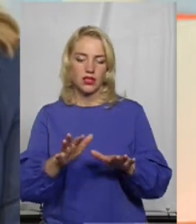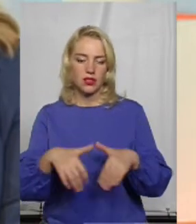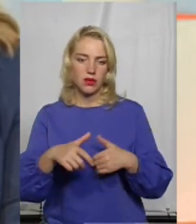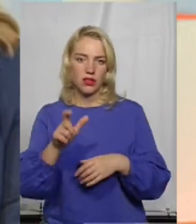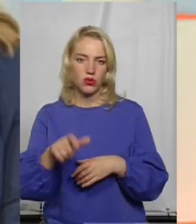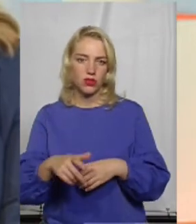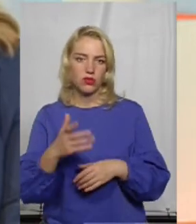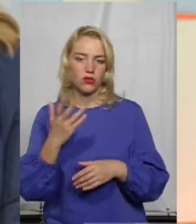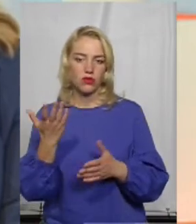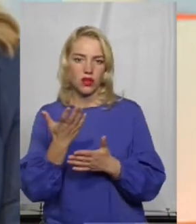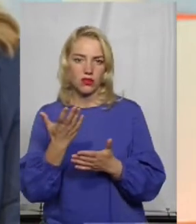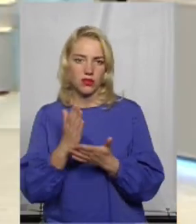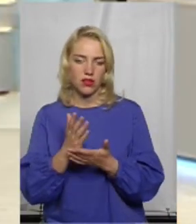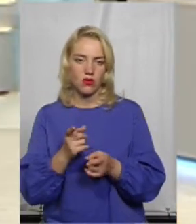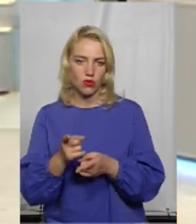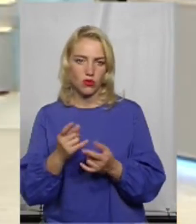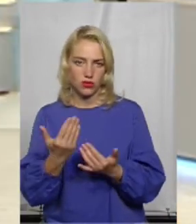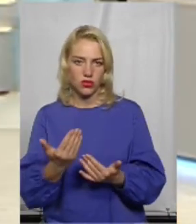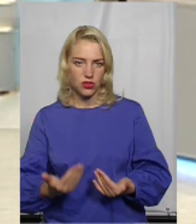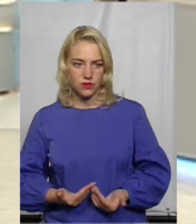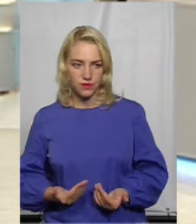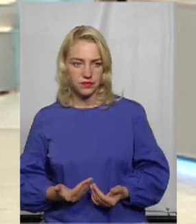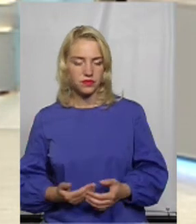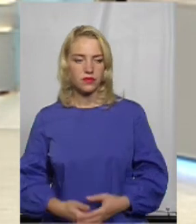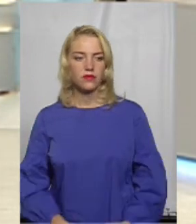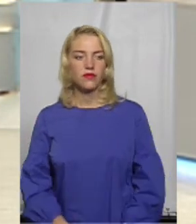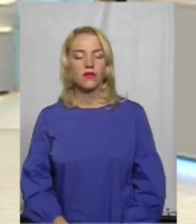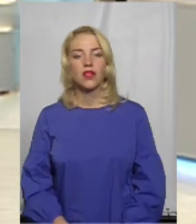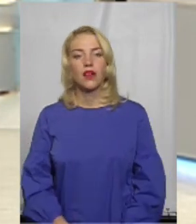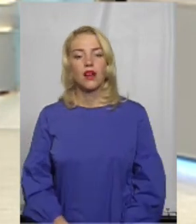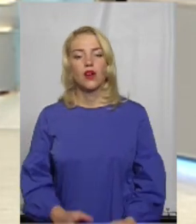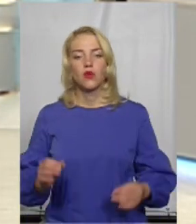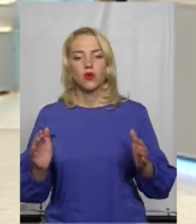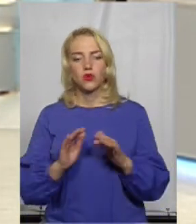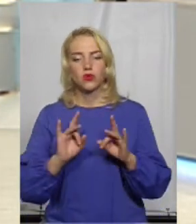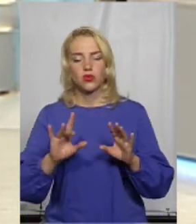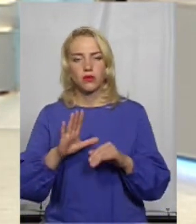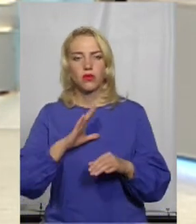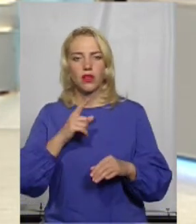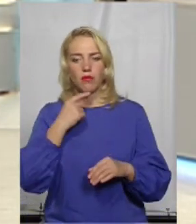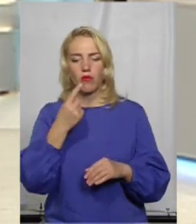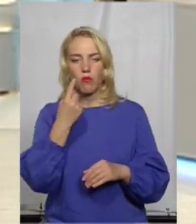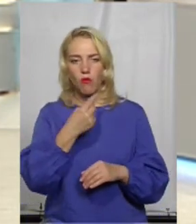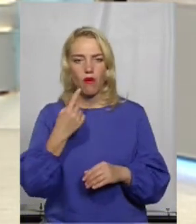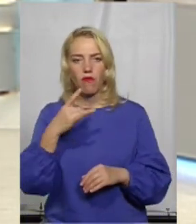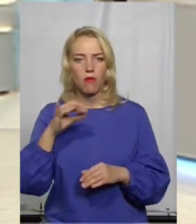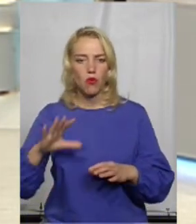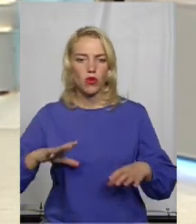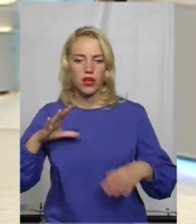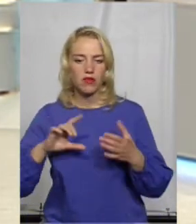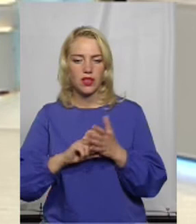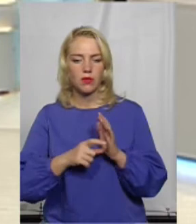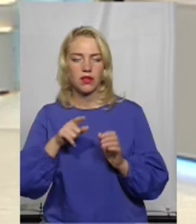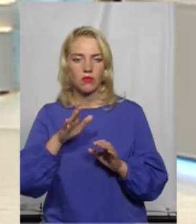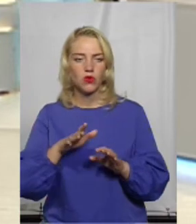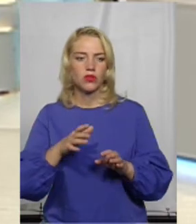в неї є проблеми. В сюжеті також йшла мова про тренінгові кімнати. Там плануєте проводити роботи